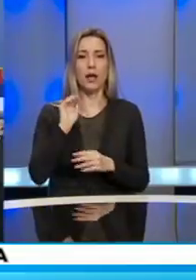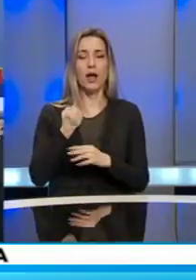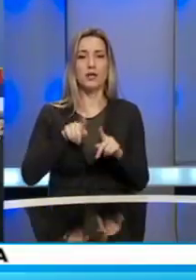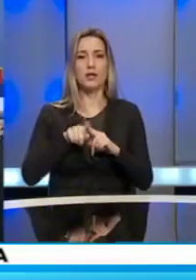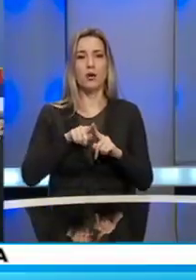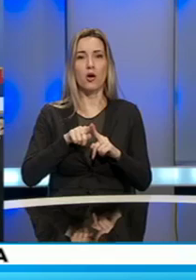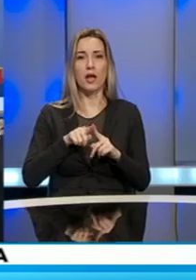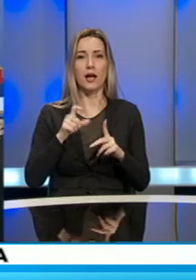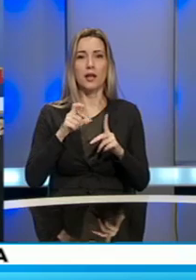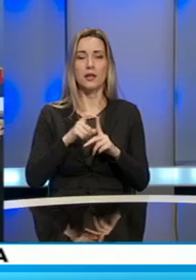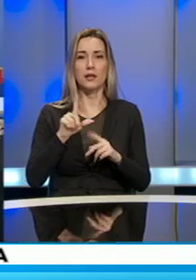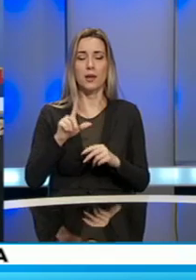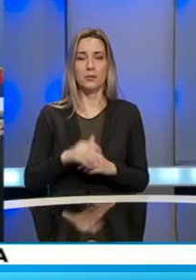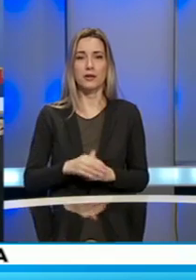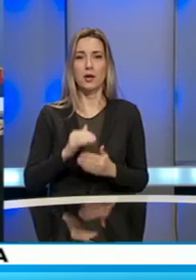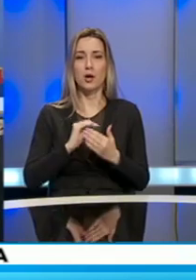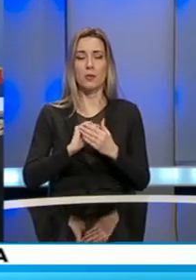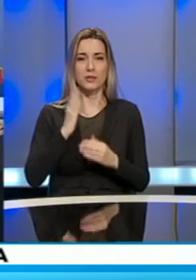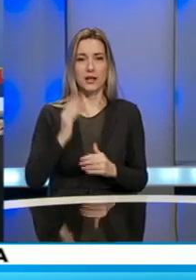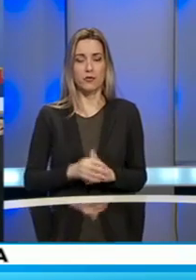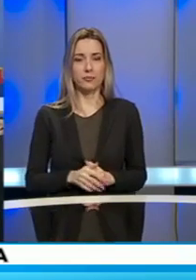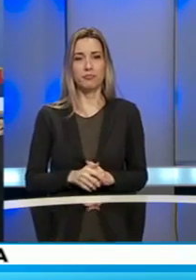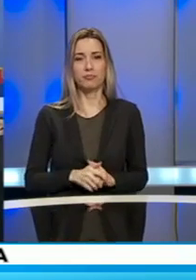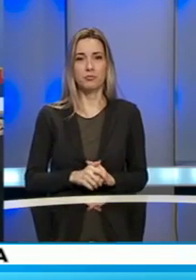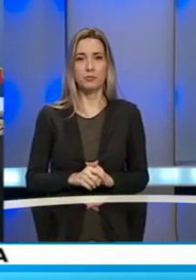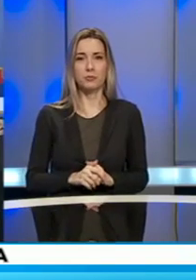kolega Daniel Lepir. Daniele, pozdrav.